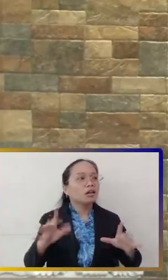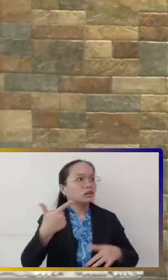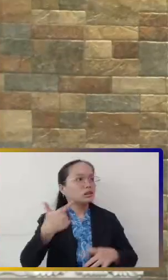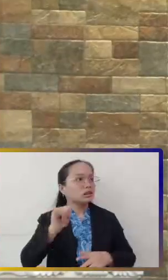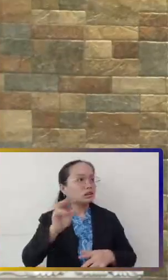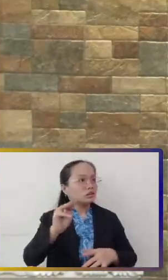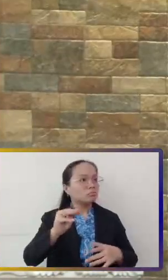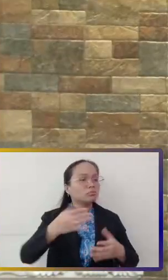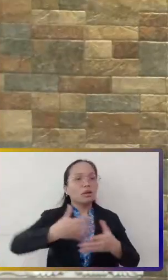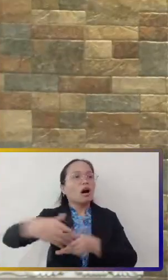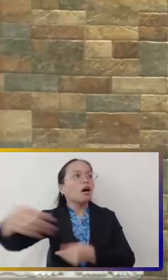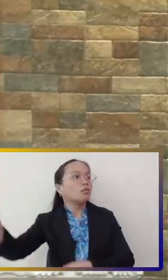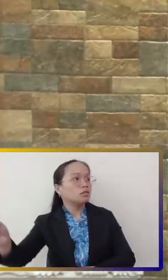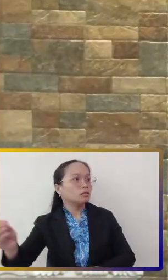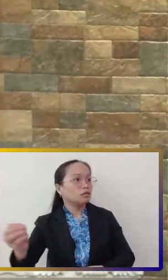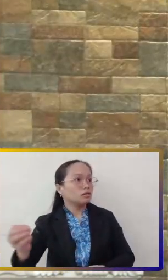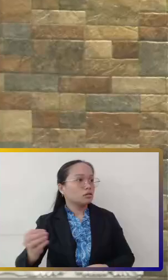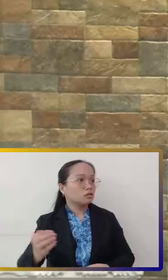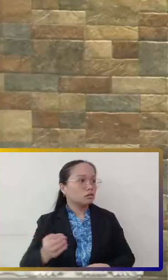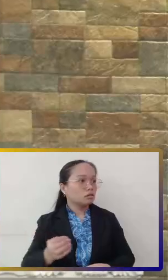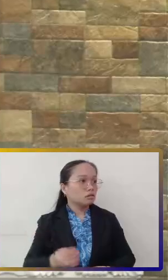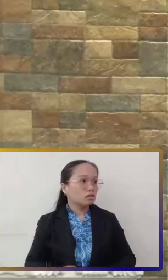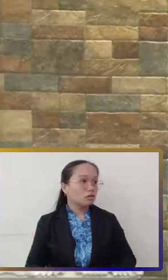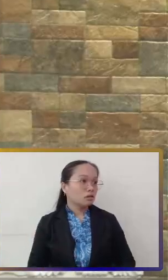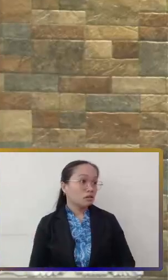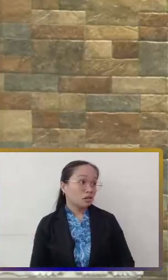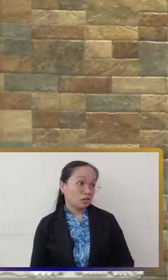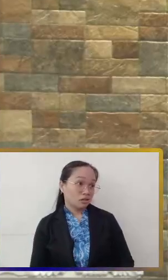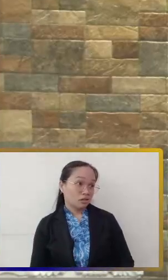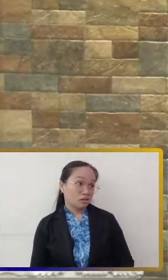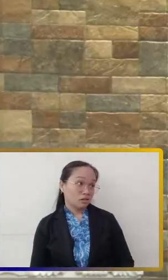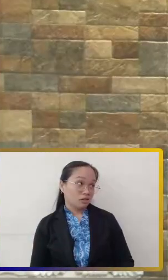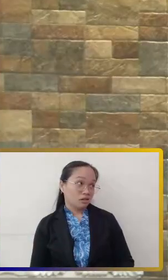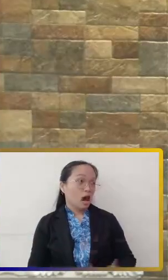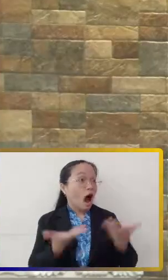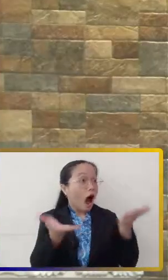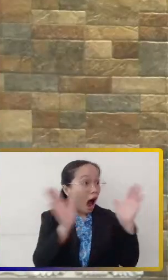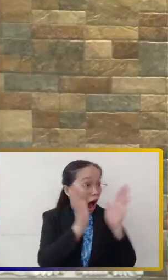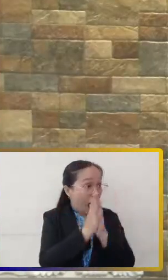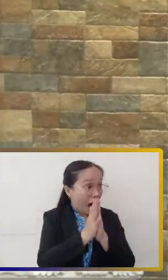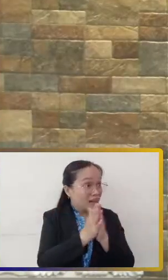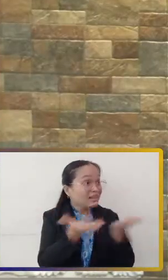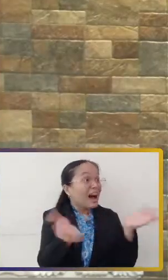Kumpleto po yan. Ang tanong, may nangyari ba sa kanya sa gym?